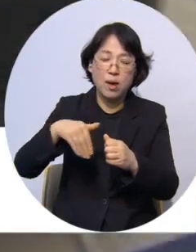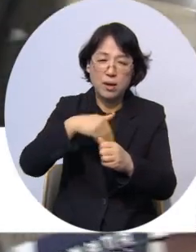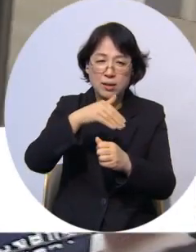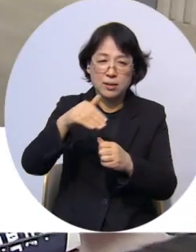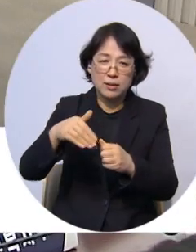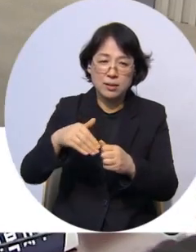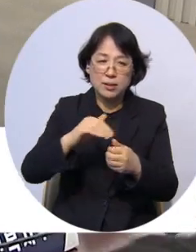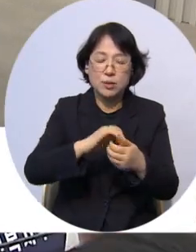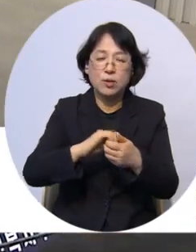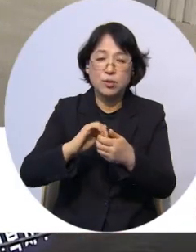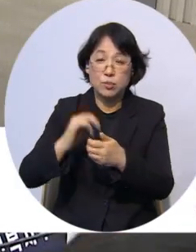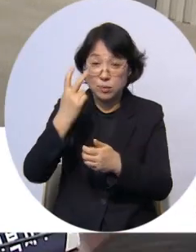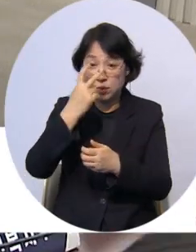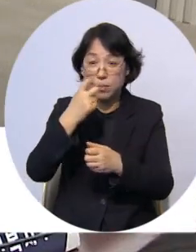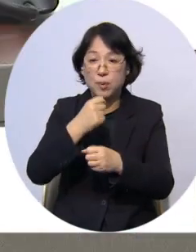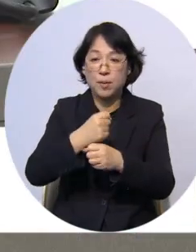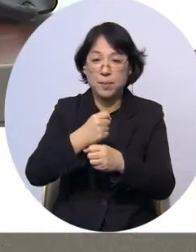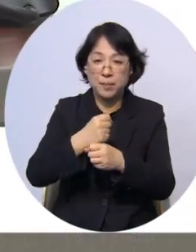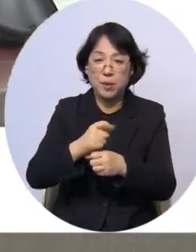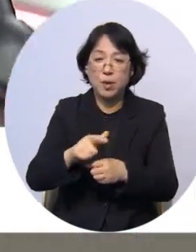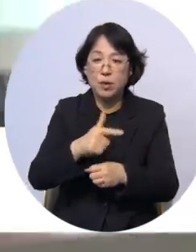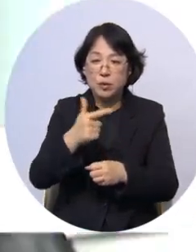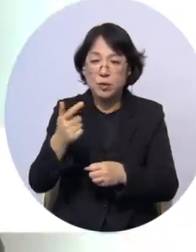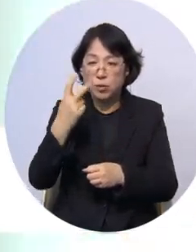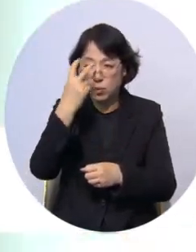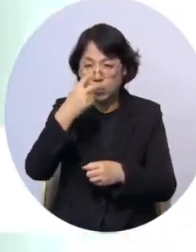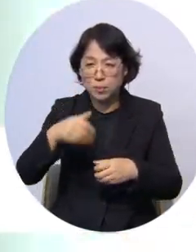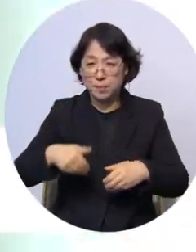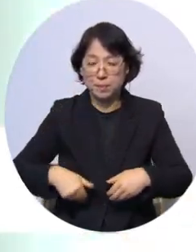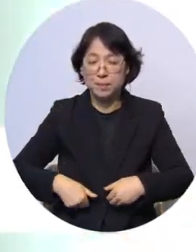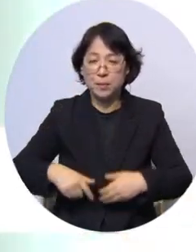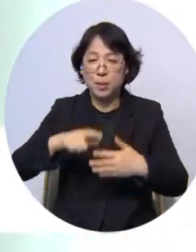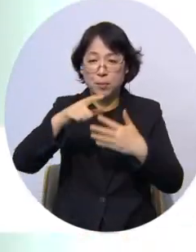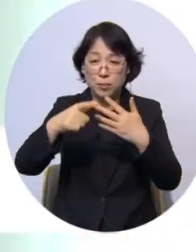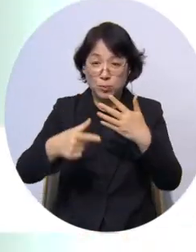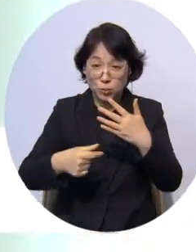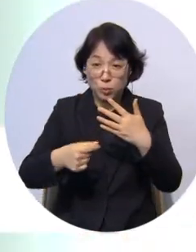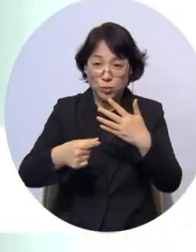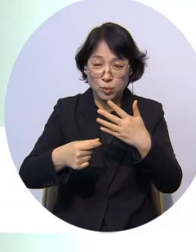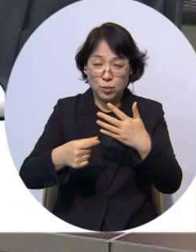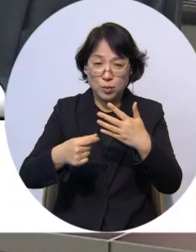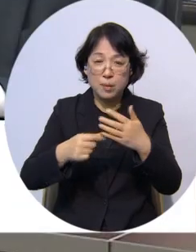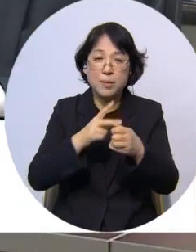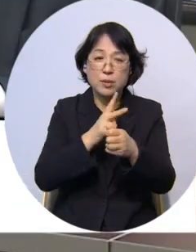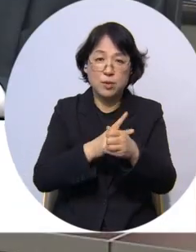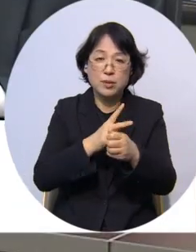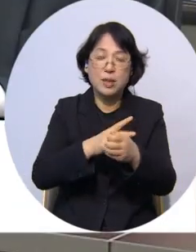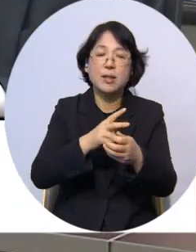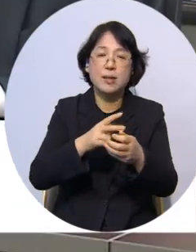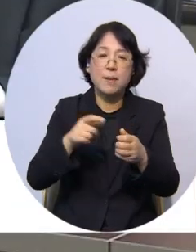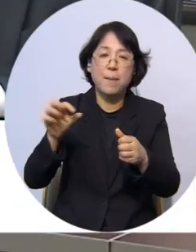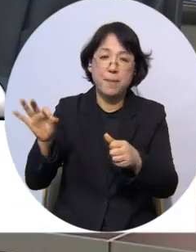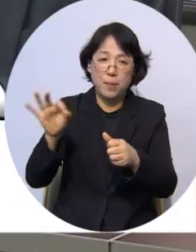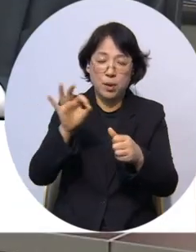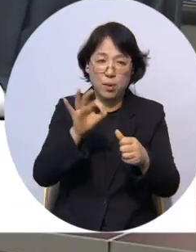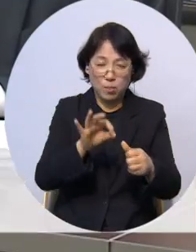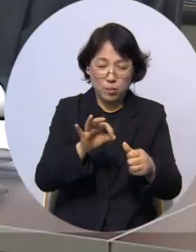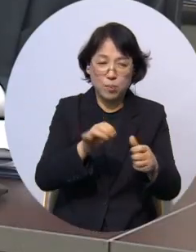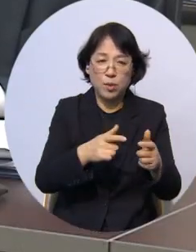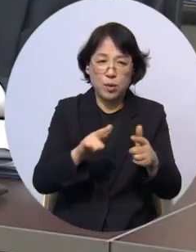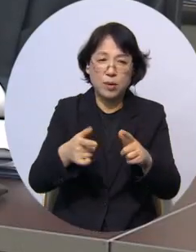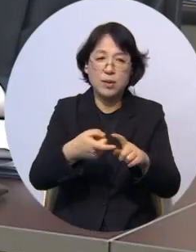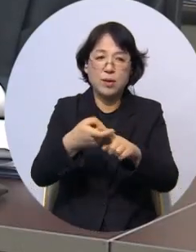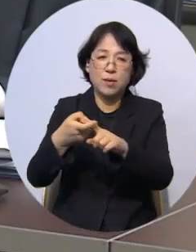정기적으로 점검하며 늘봄에 필요한 프로그램 구성과 인력 공간 확보를 위해 각 부처 자원을 연기하는